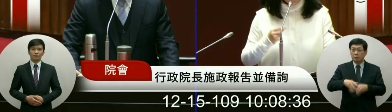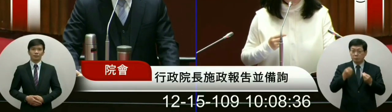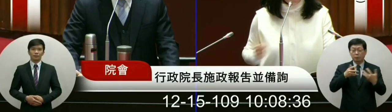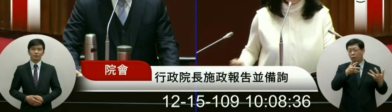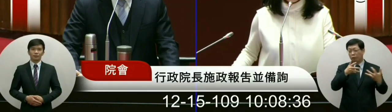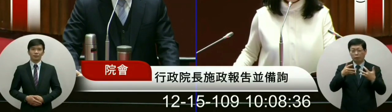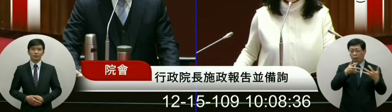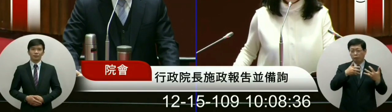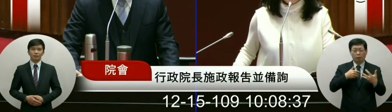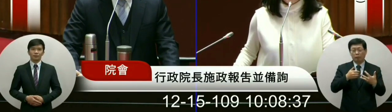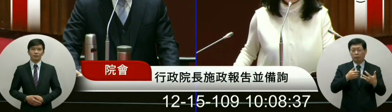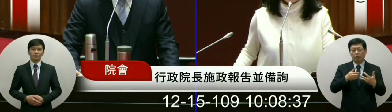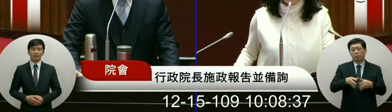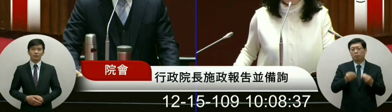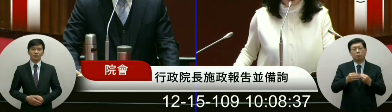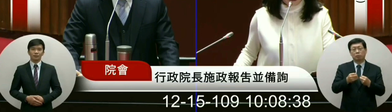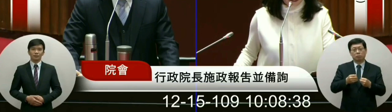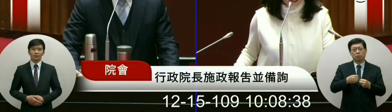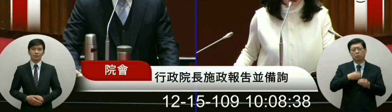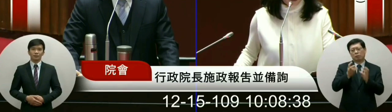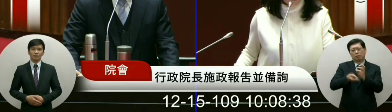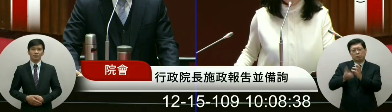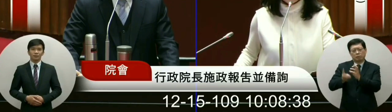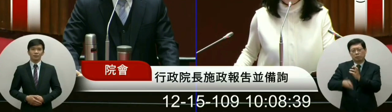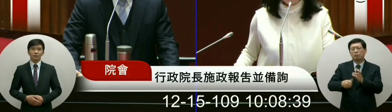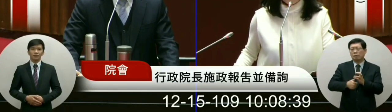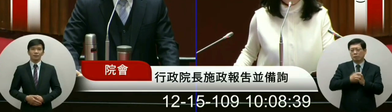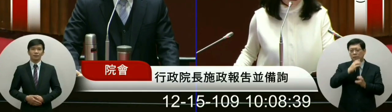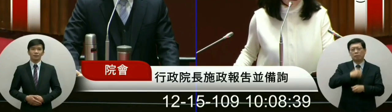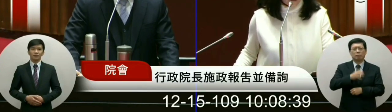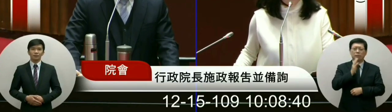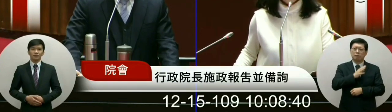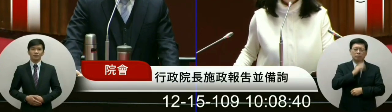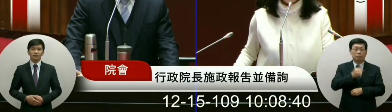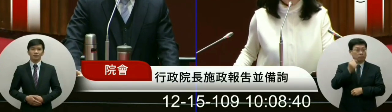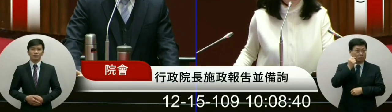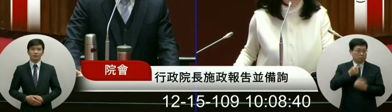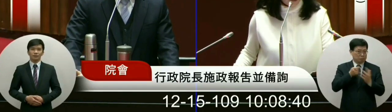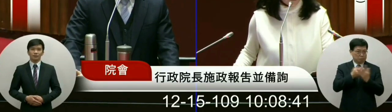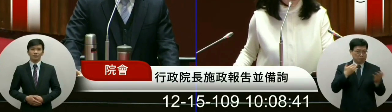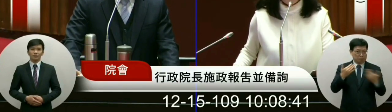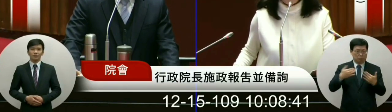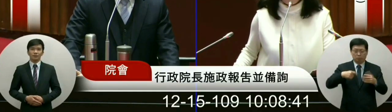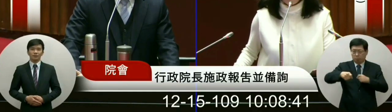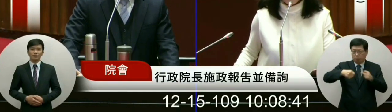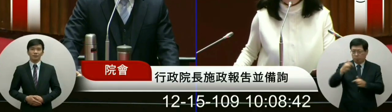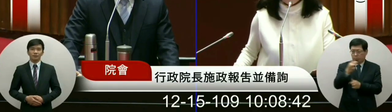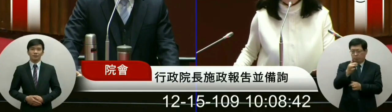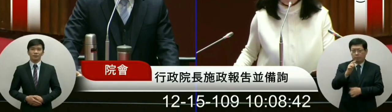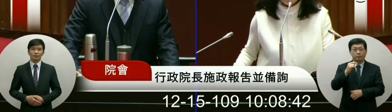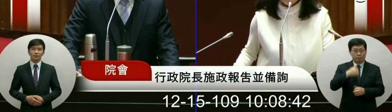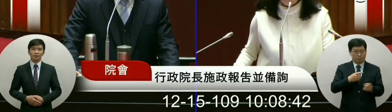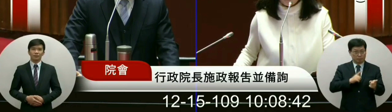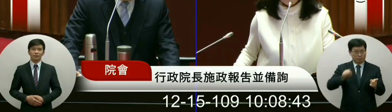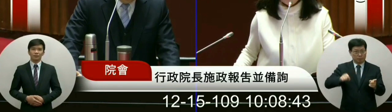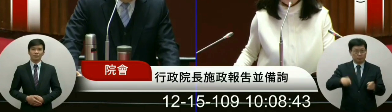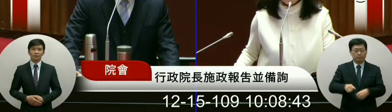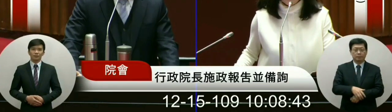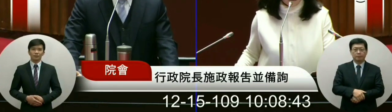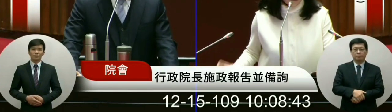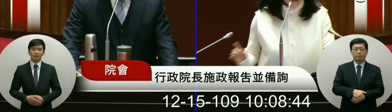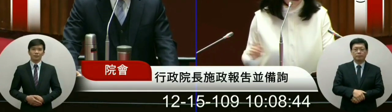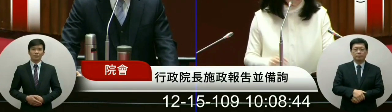要你一句我一句，因为琐碎的质询是没有办法看到政策的全貌。院长，您同意